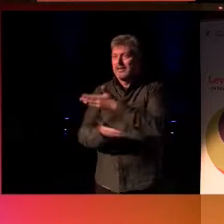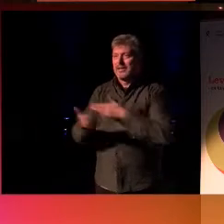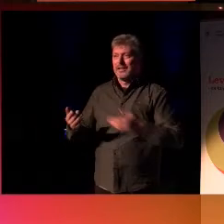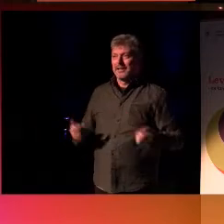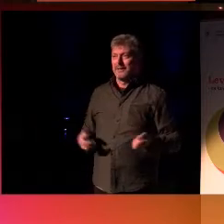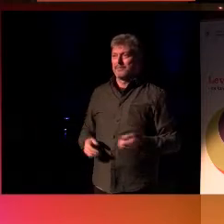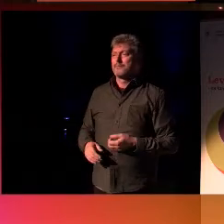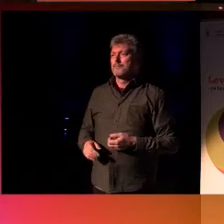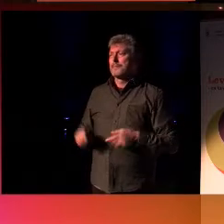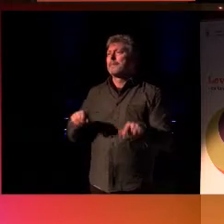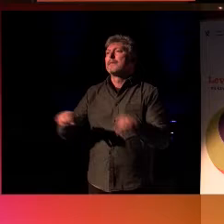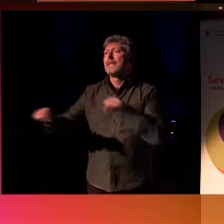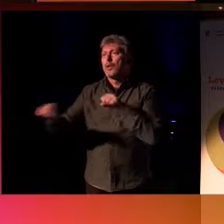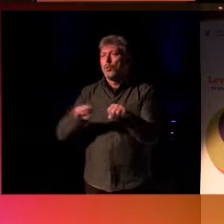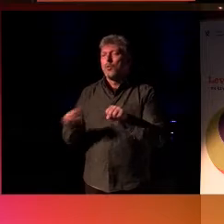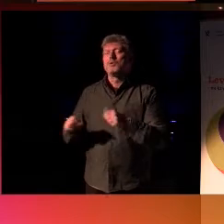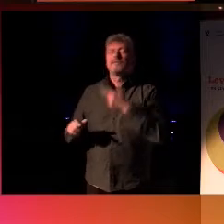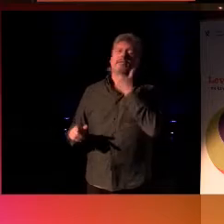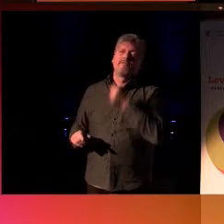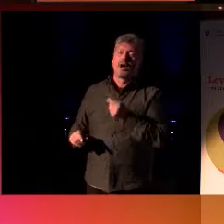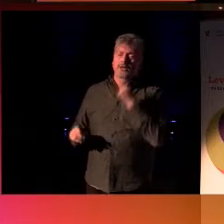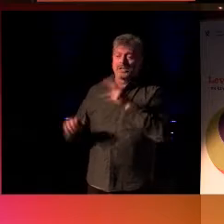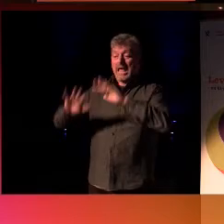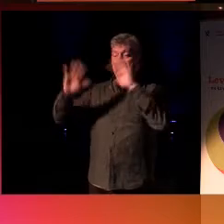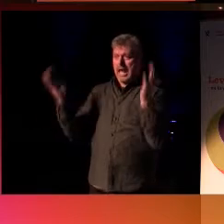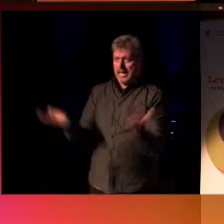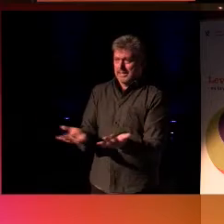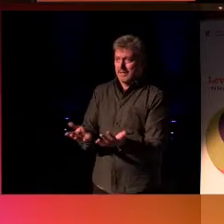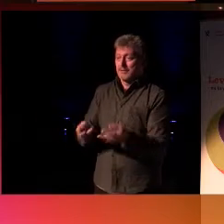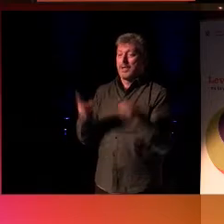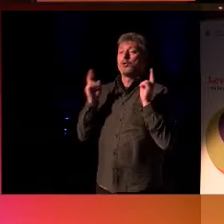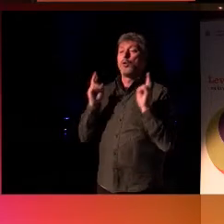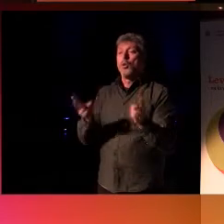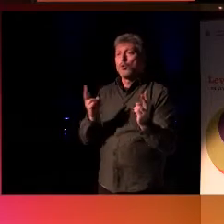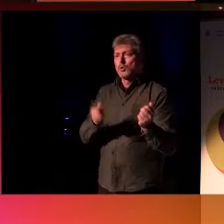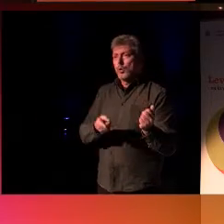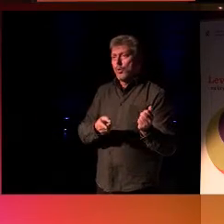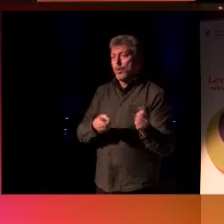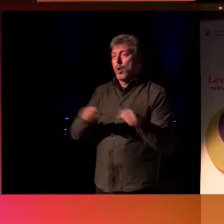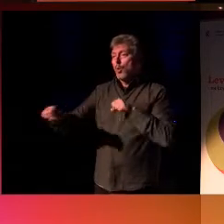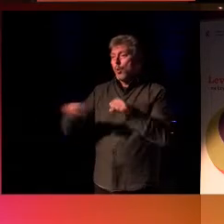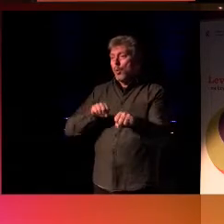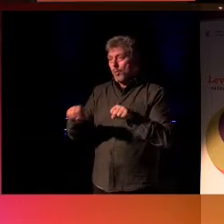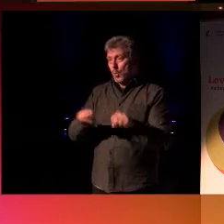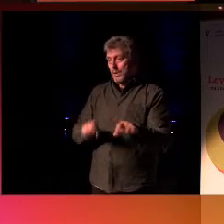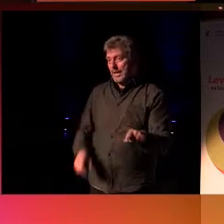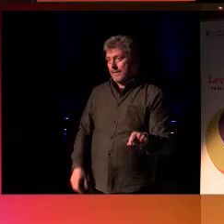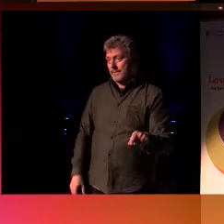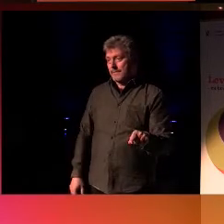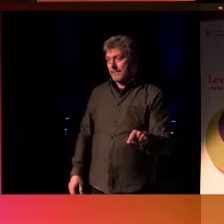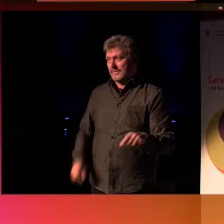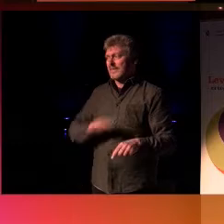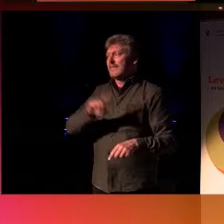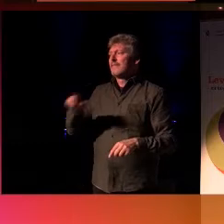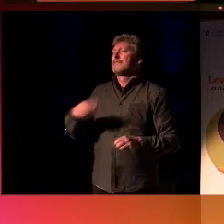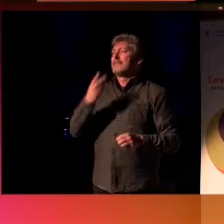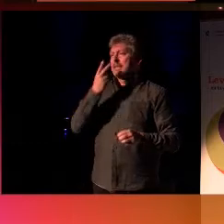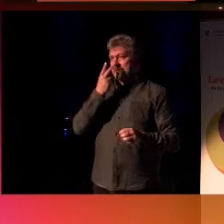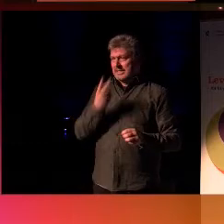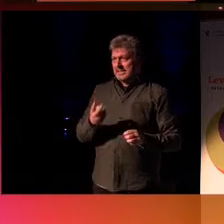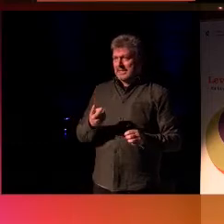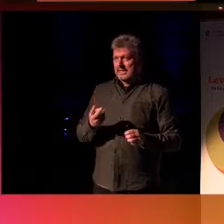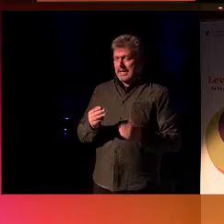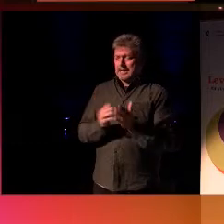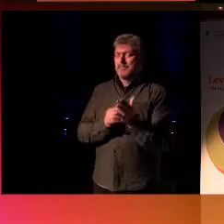I kommunene så er man jo vant til å se helheten. Men også i kommunene ser vi